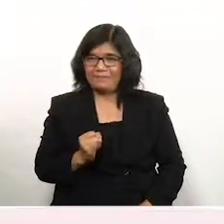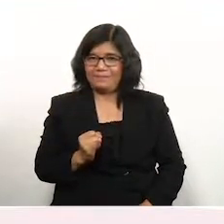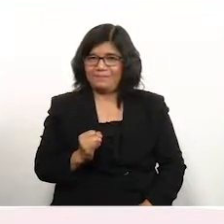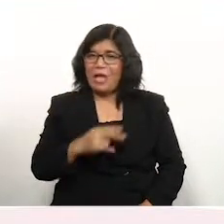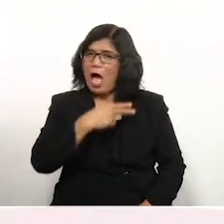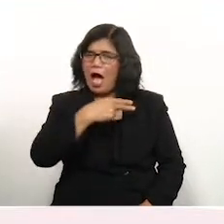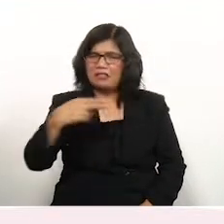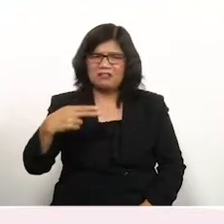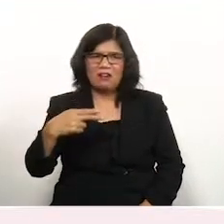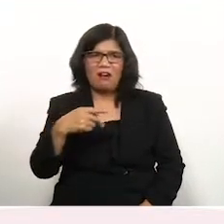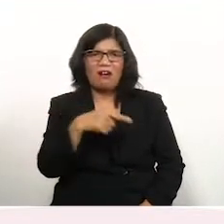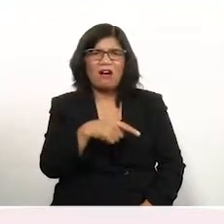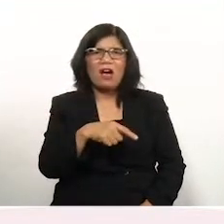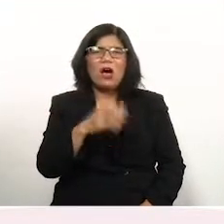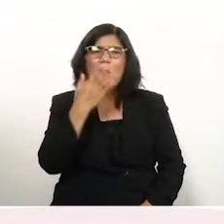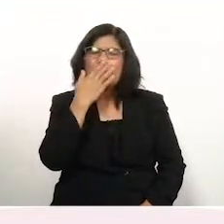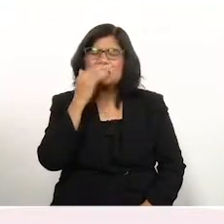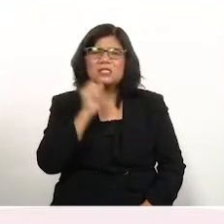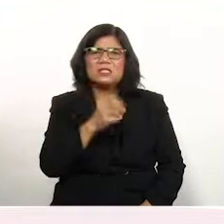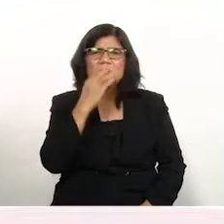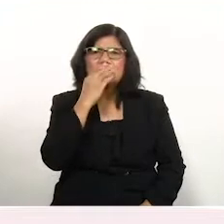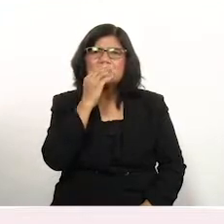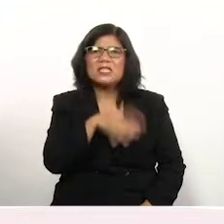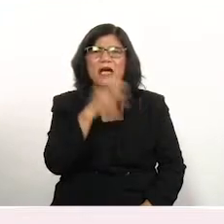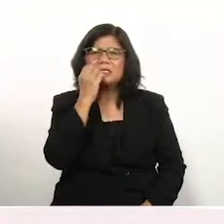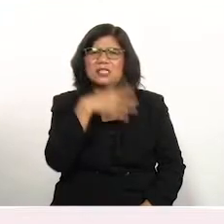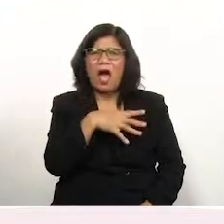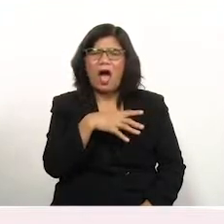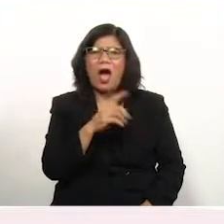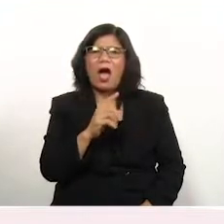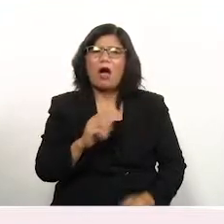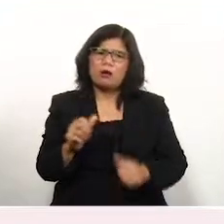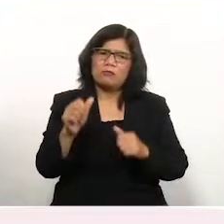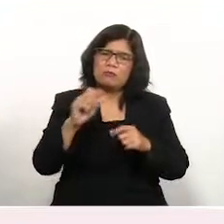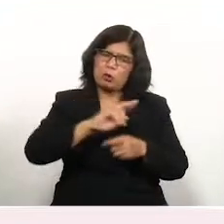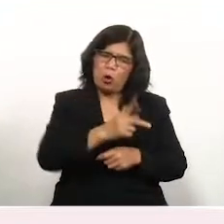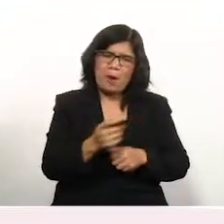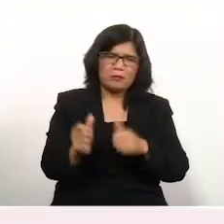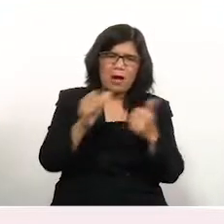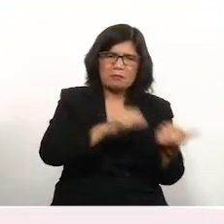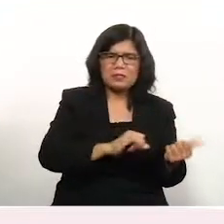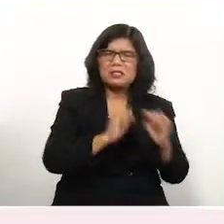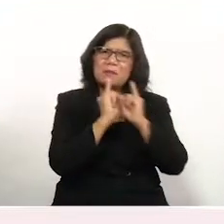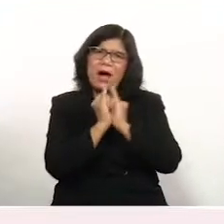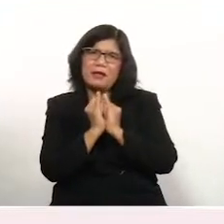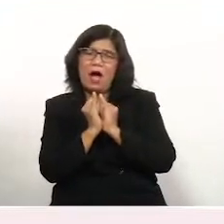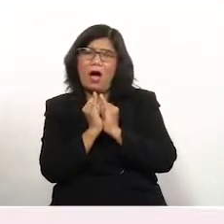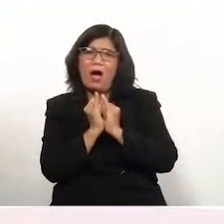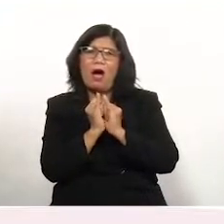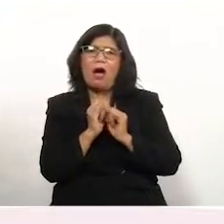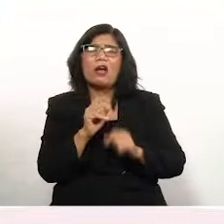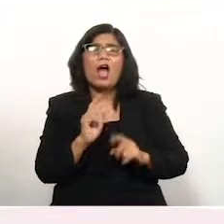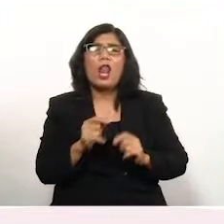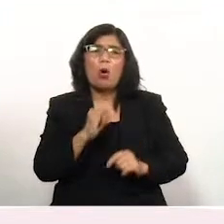Hai artinya semuanya itu enggak bermakna pertobatan kita dibaptis nya getah ibadahnya kita tidak bermakna kalau kita tidak